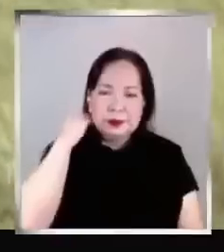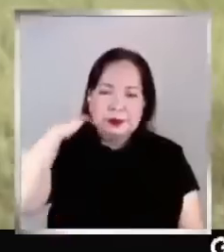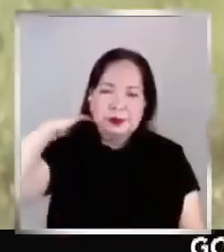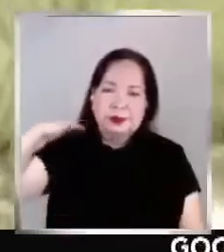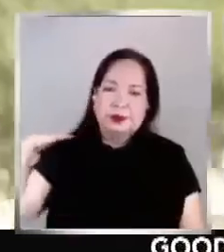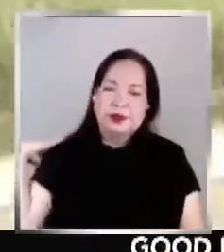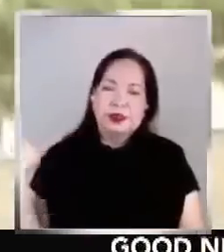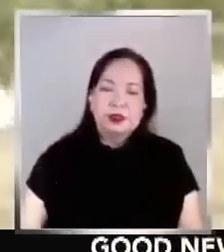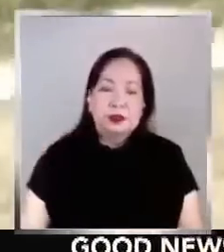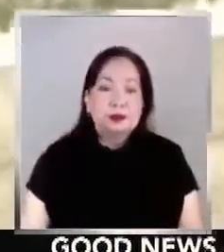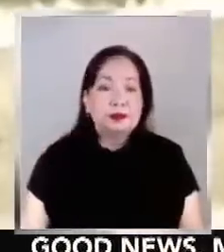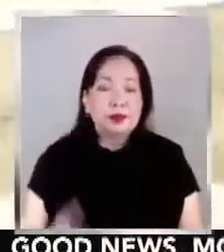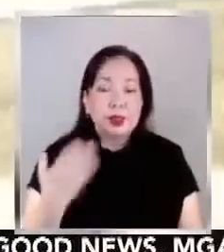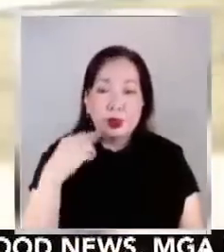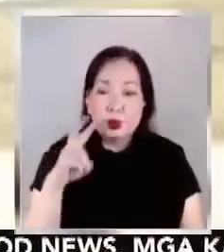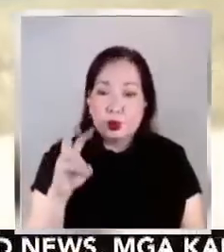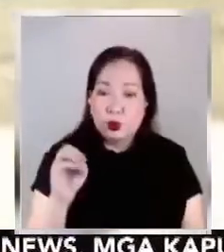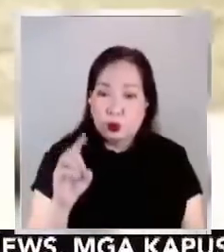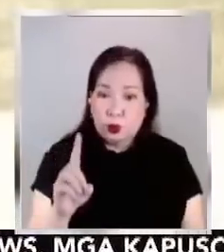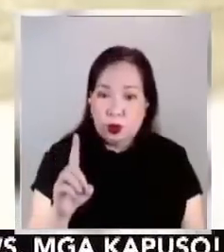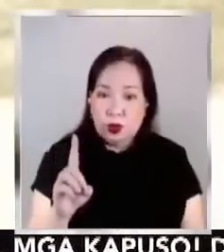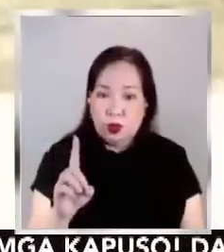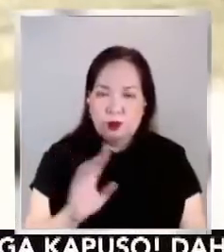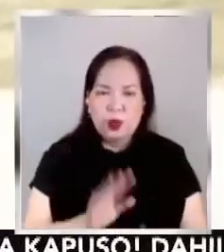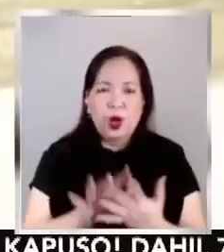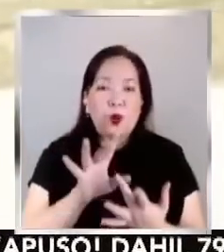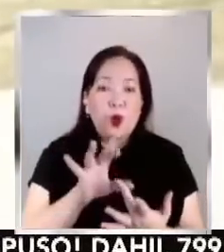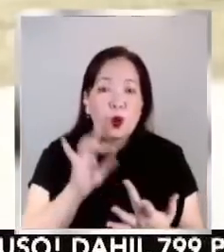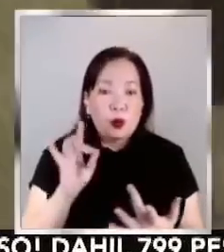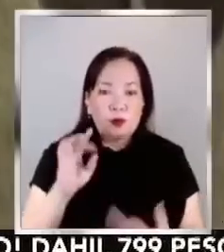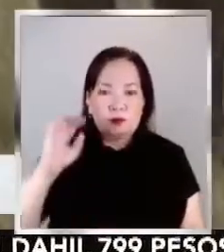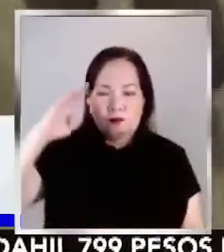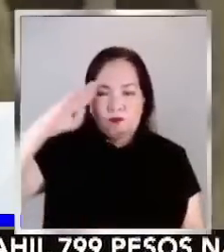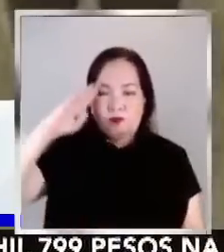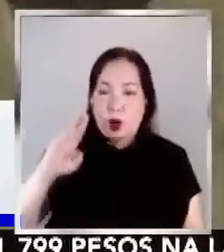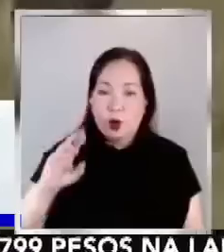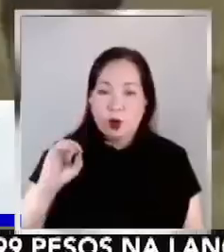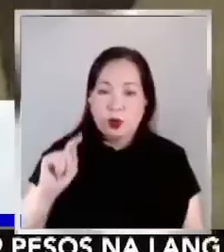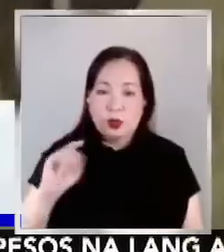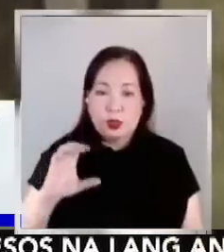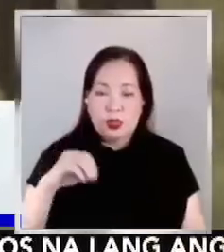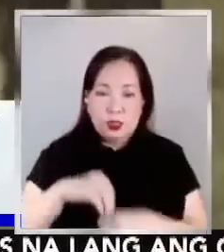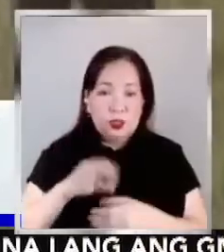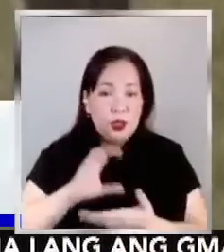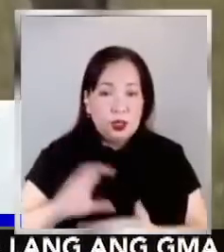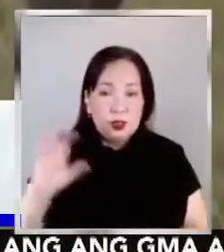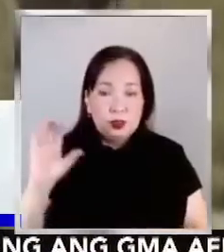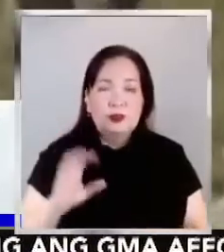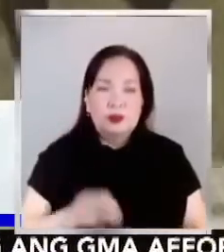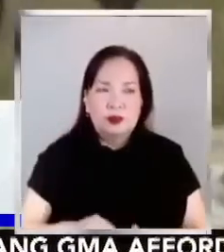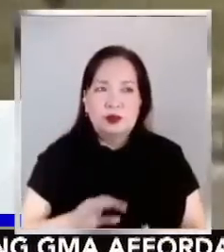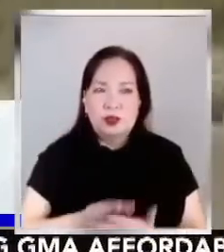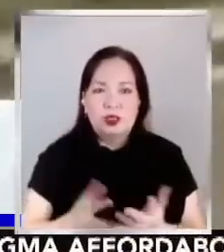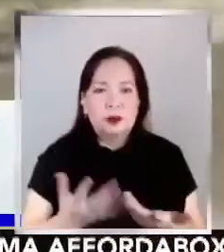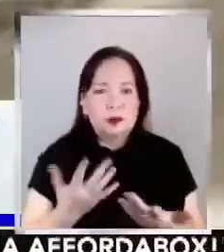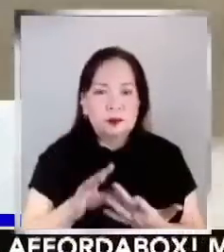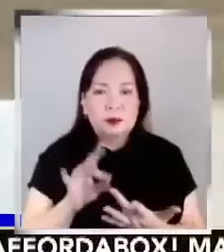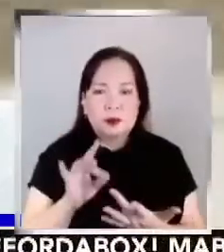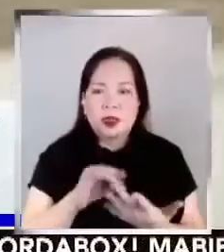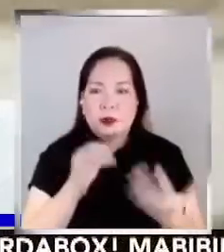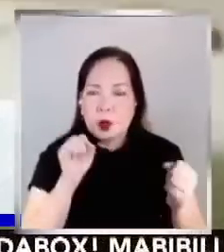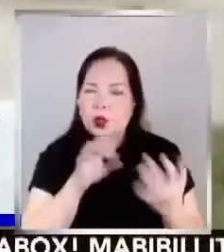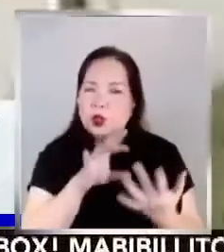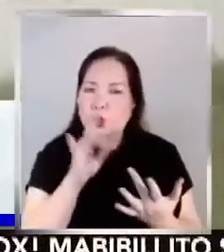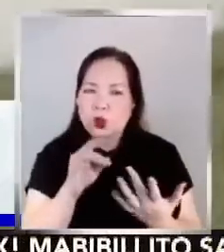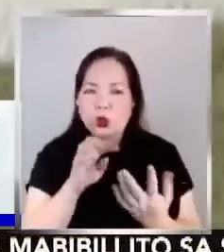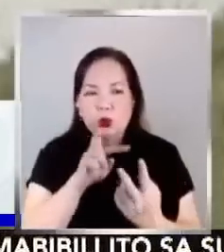Noong 2001, ang gawin na lang optional ang ROTC sa kolehiyo. Ginawa itong isa na lang sa mga pwedeng pagpilian sa